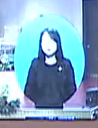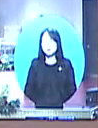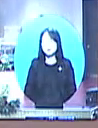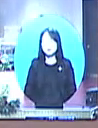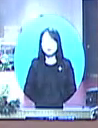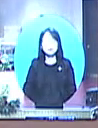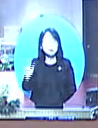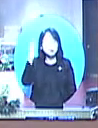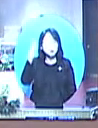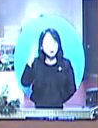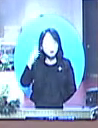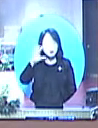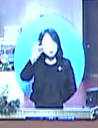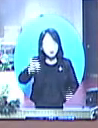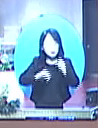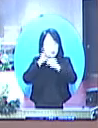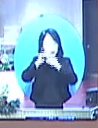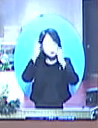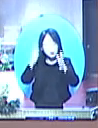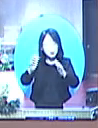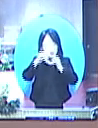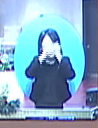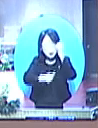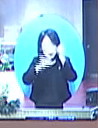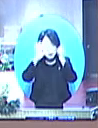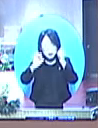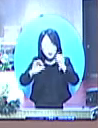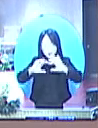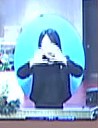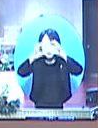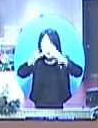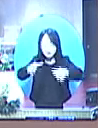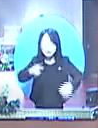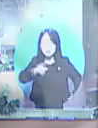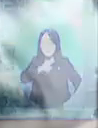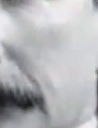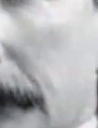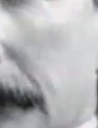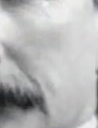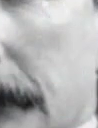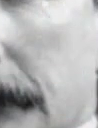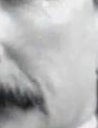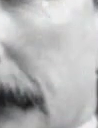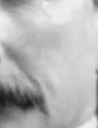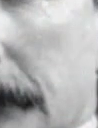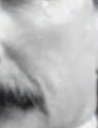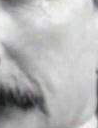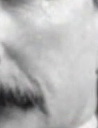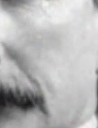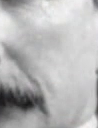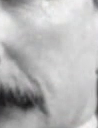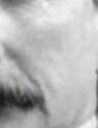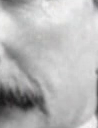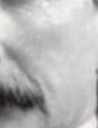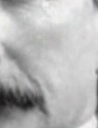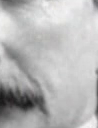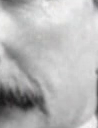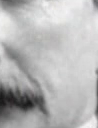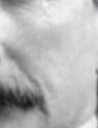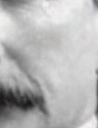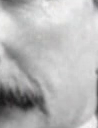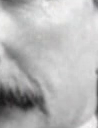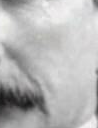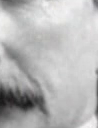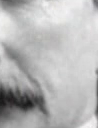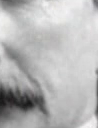최근 100년 동안의 역사를 볼 때 세계에서 가장 많은 부를 수했던 사람이 락펠러라고 하는